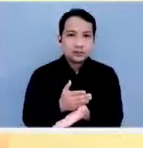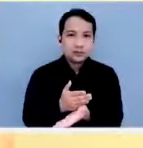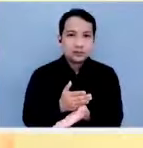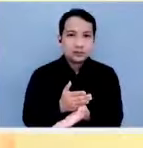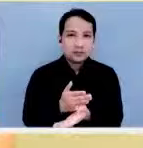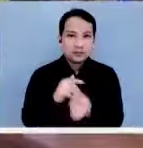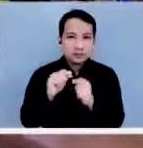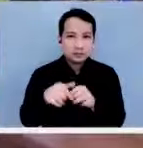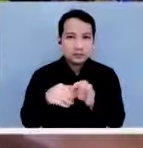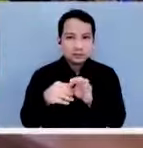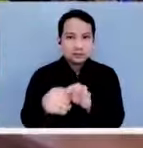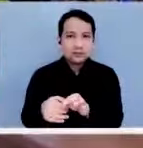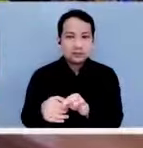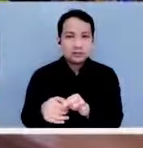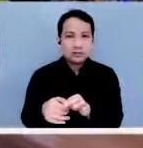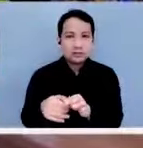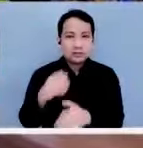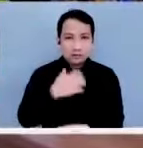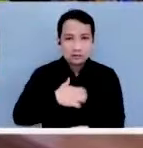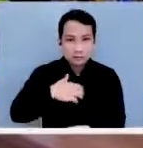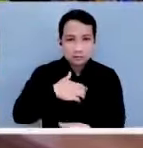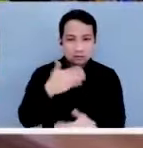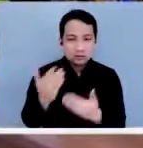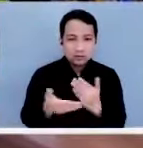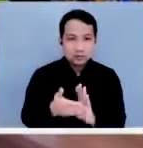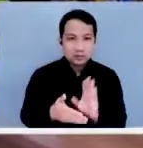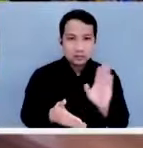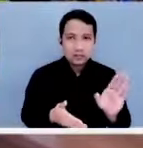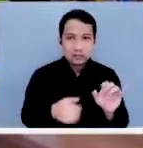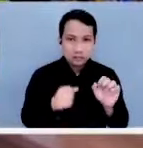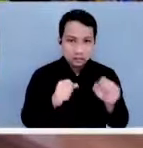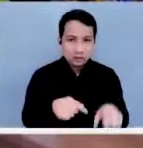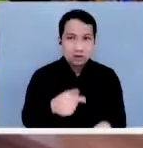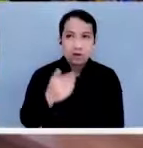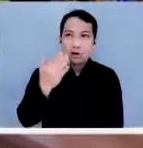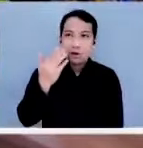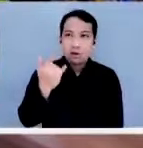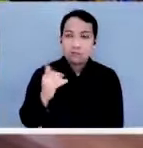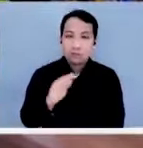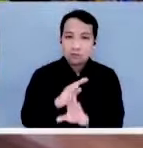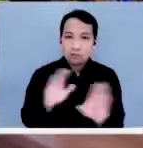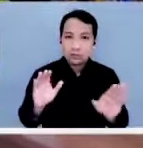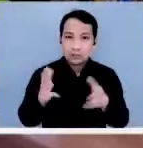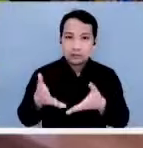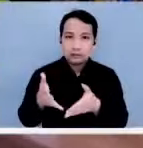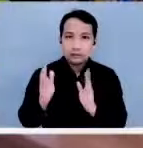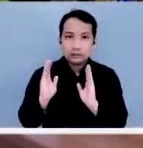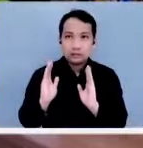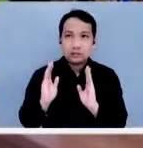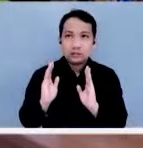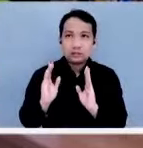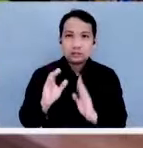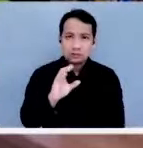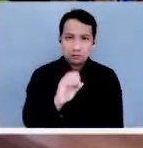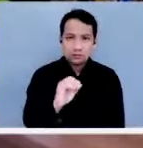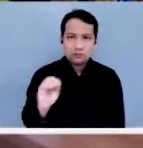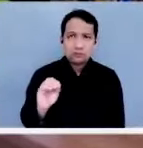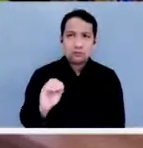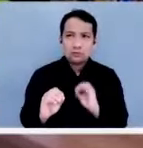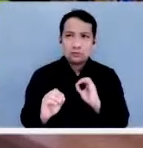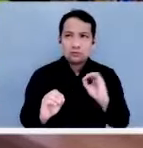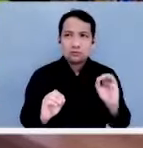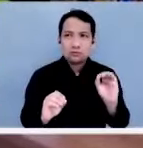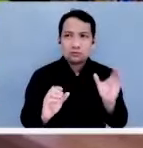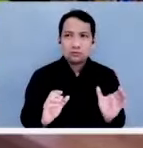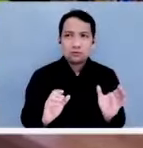namang idemanda yung napagbentahan dahil walang pahintulot ng co-owner ang pagbibenta. Ang